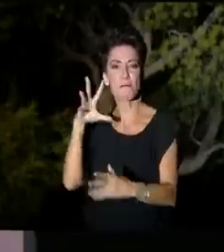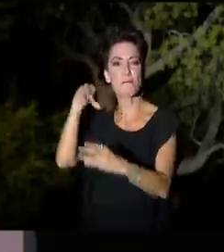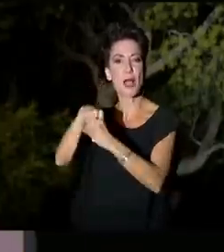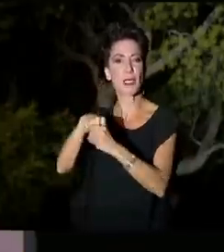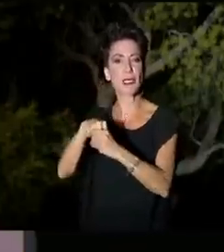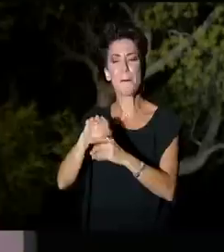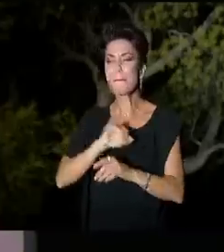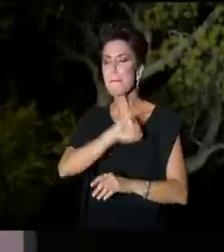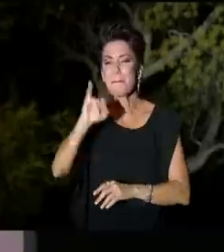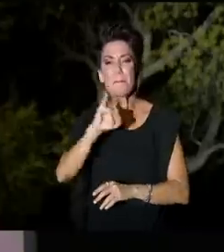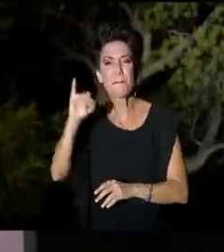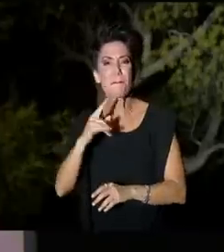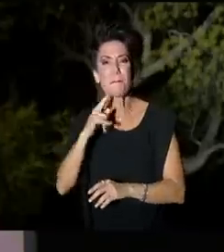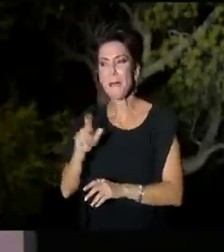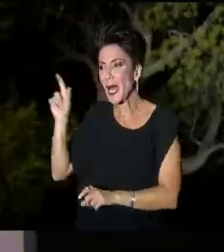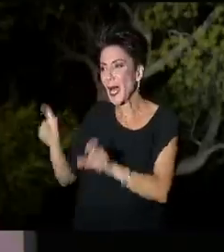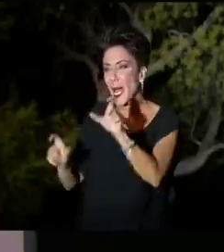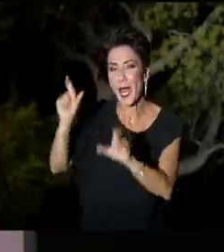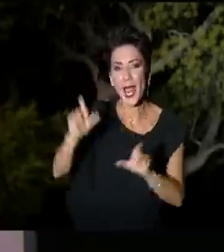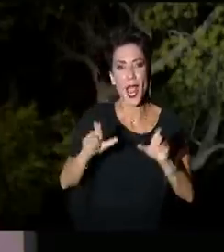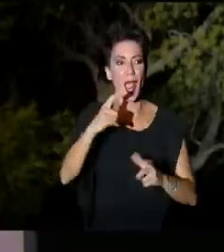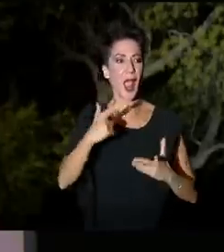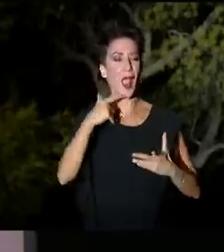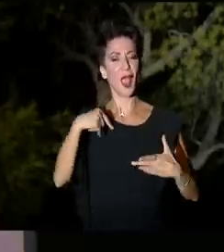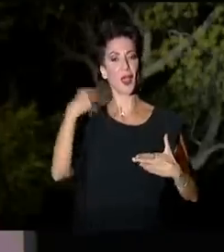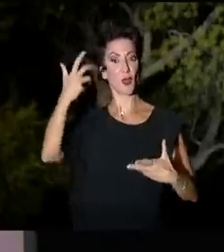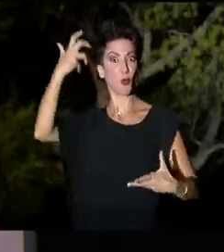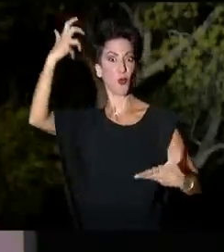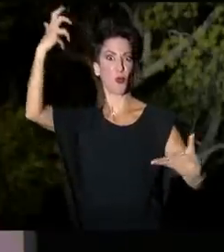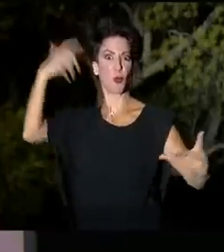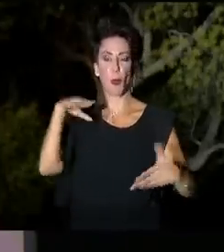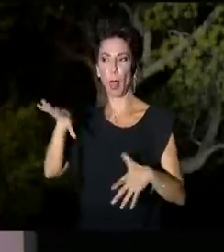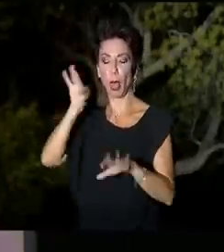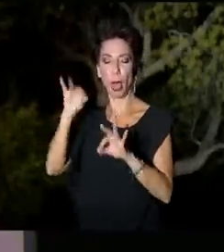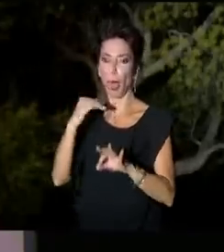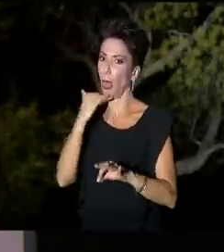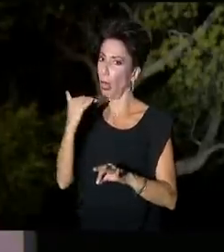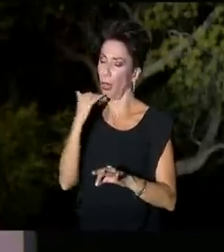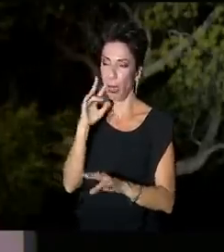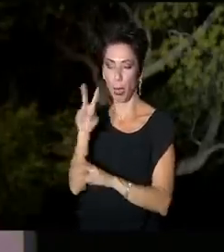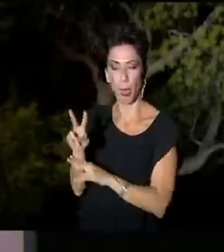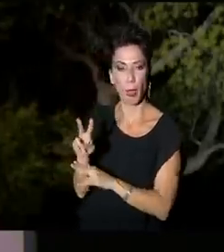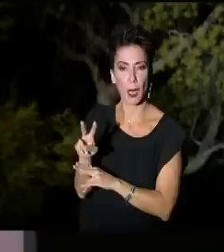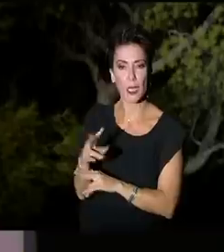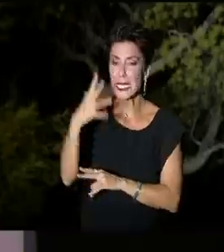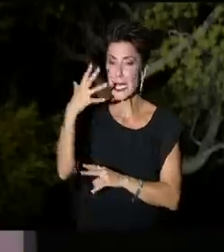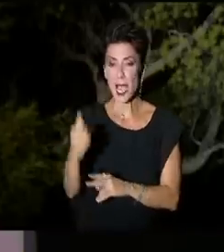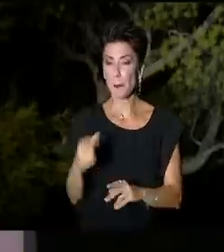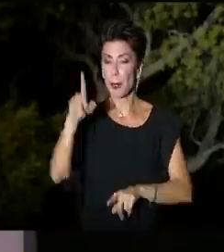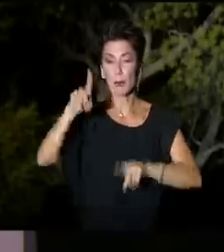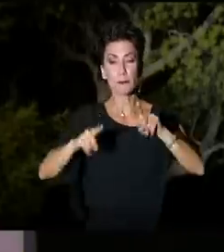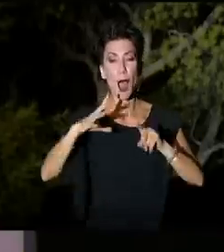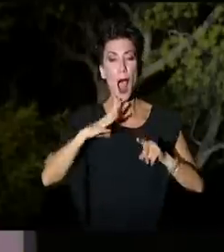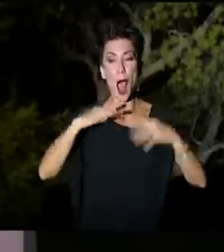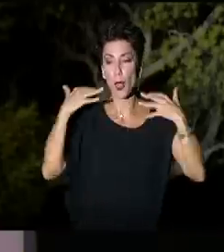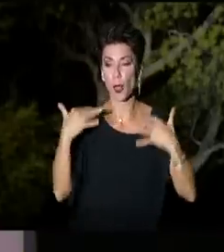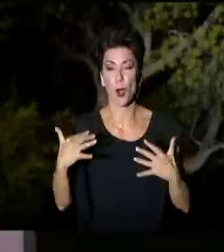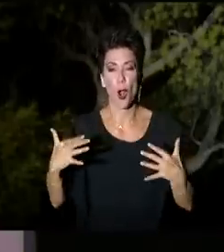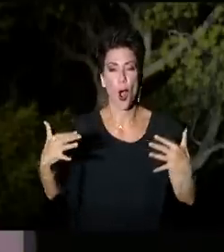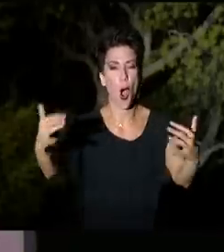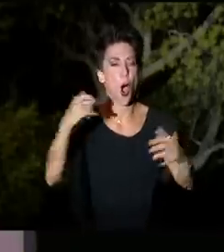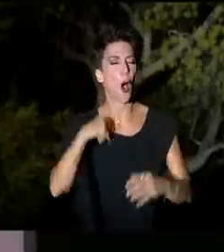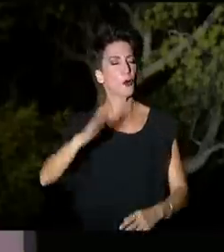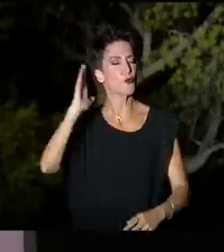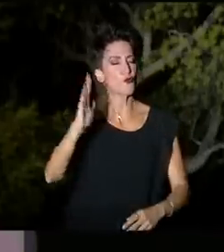εκλεπτισμένοι μας μόλις και με τα βίας διακρίνουν. Υπήρξε ένα κοινό ικανό να καταλάβει σε τι συνίσταται